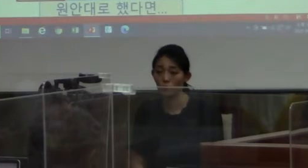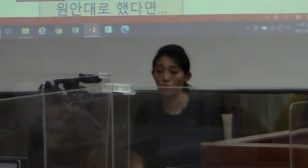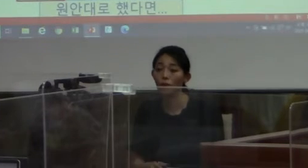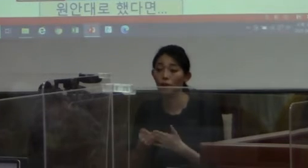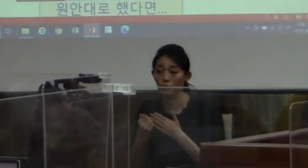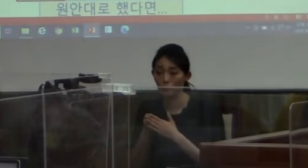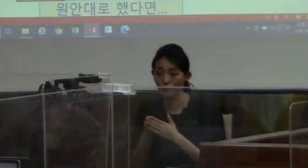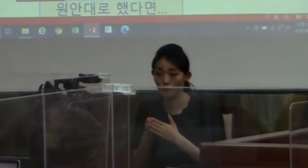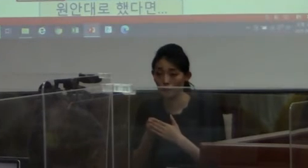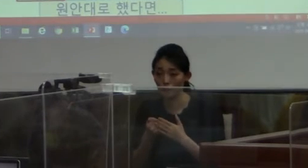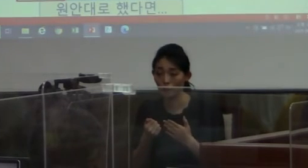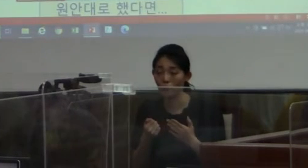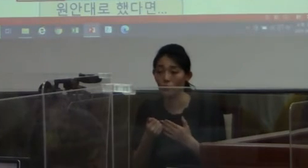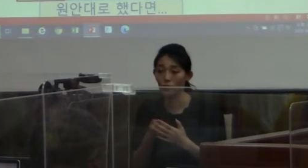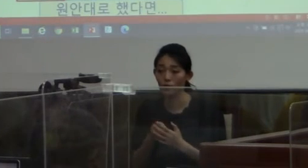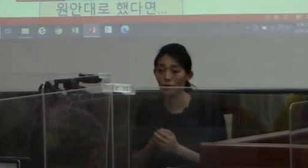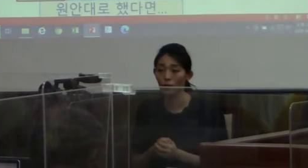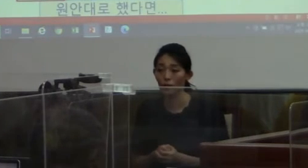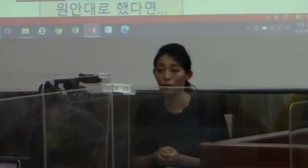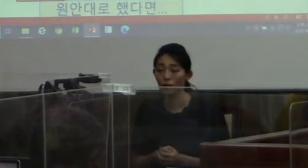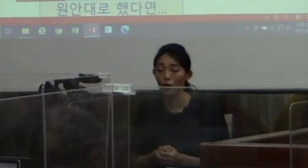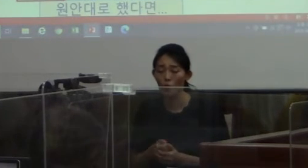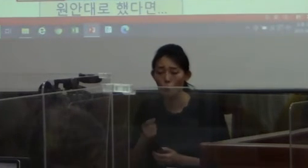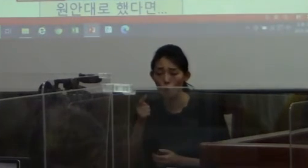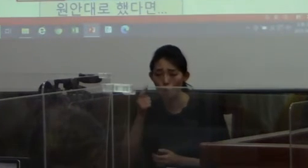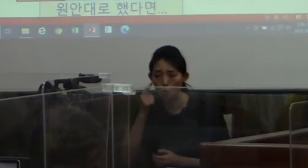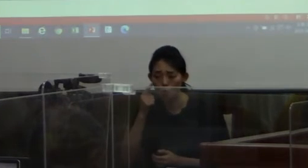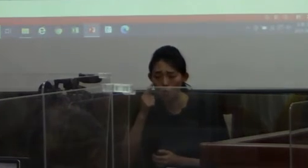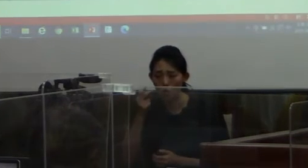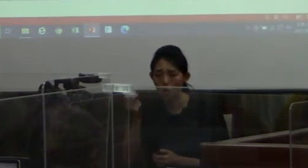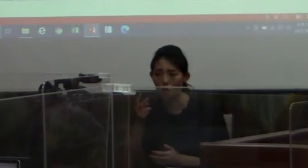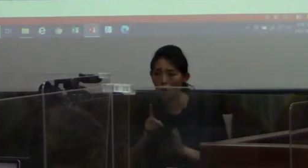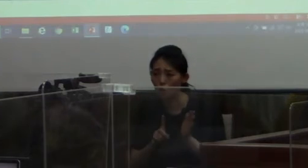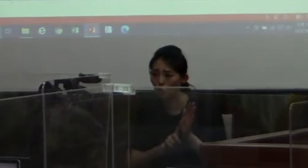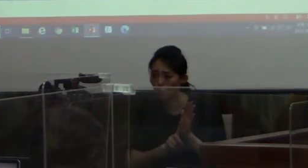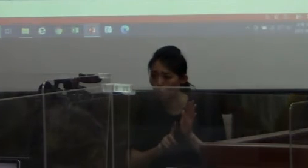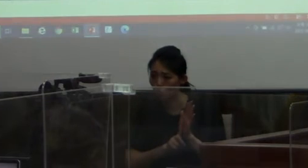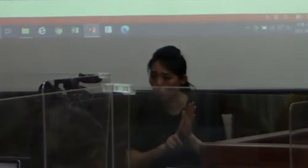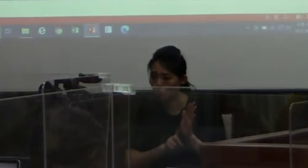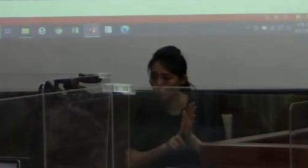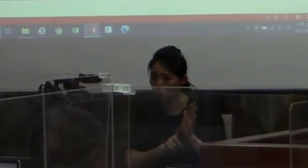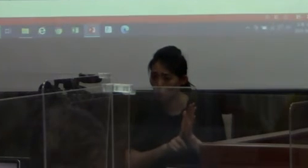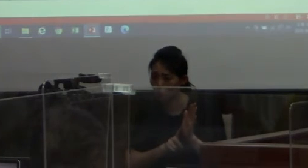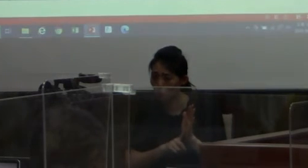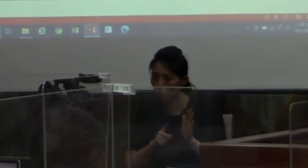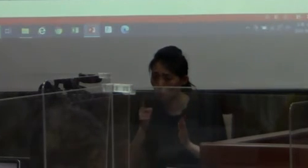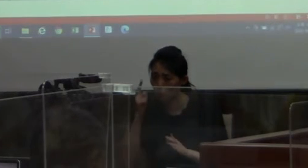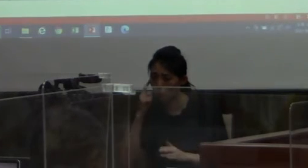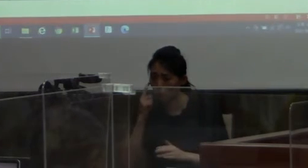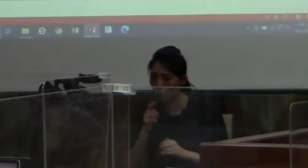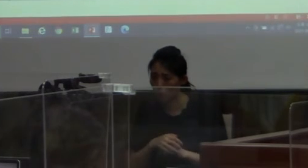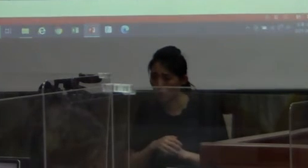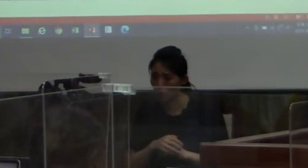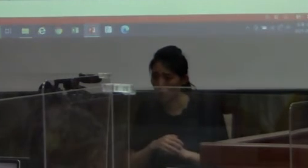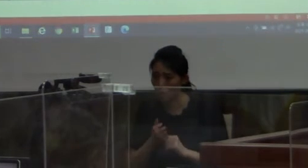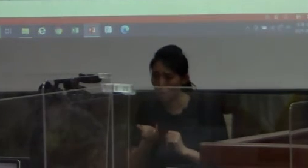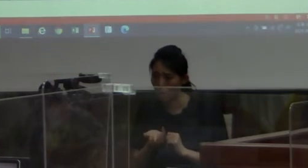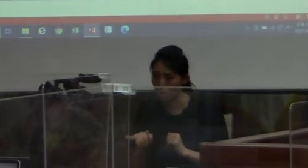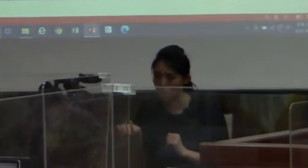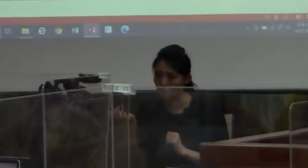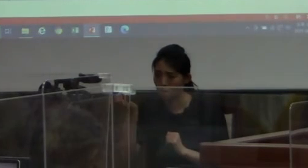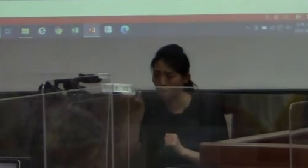그래서 여기에 그러면은 왜 재공고를 해가지고 이런 결과가 나왔을까 하는 부분을 봤습니다.